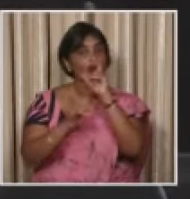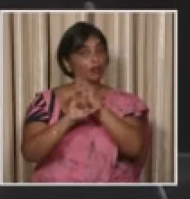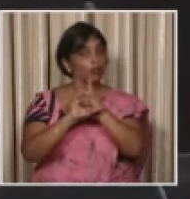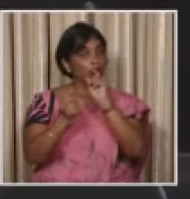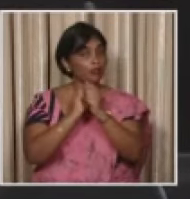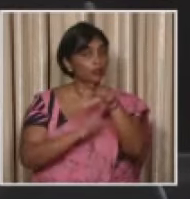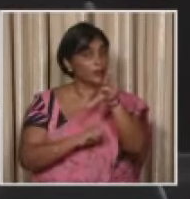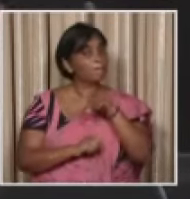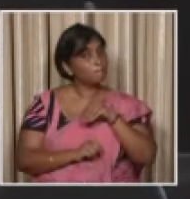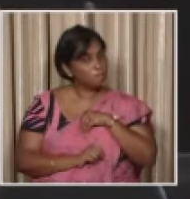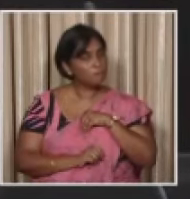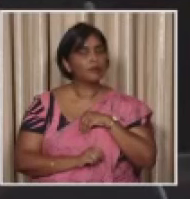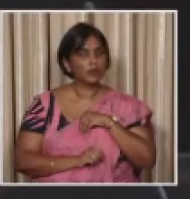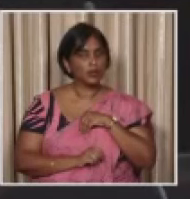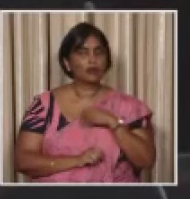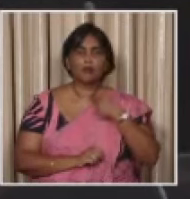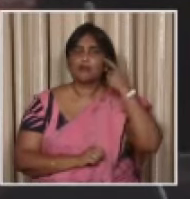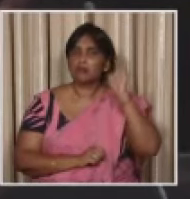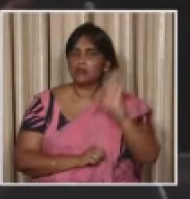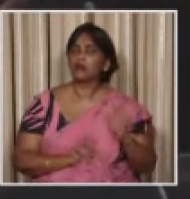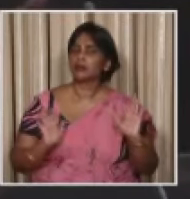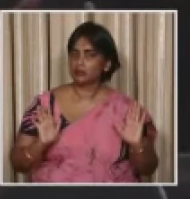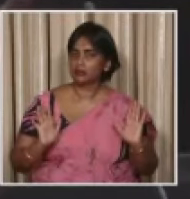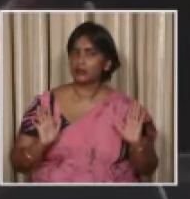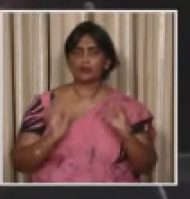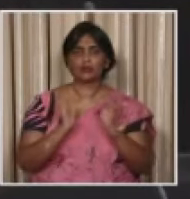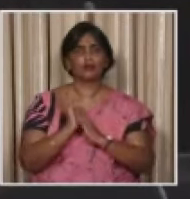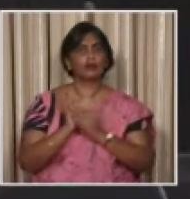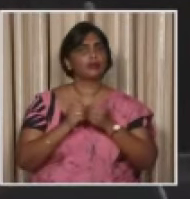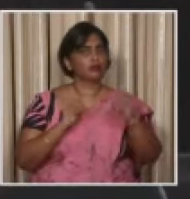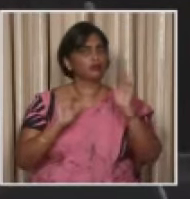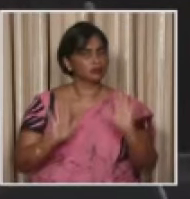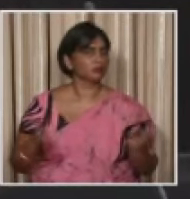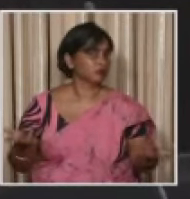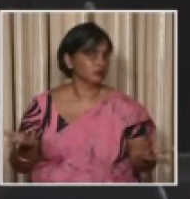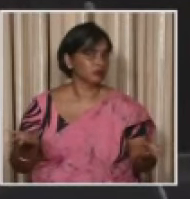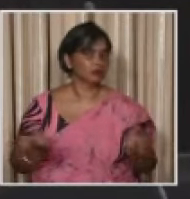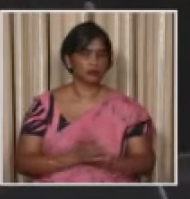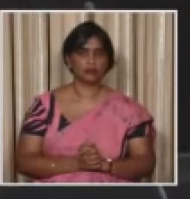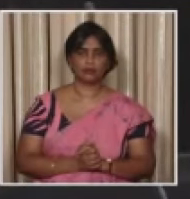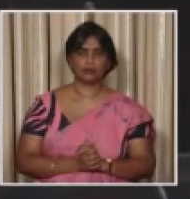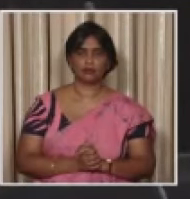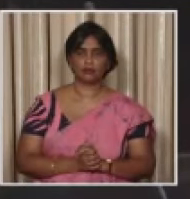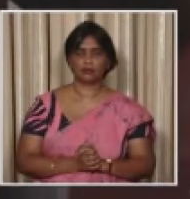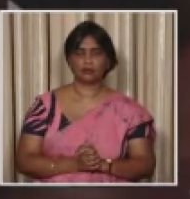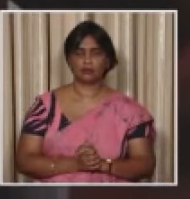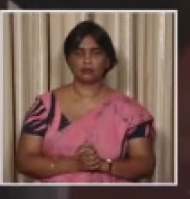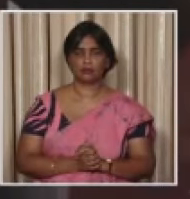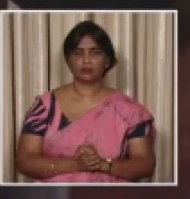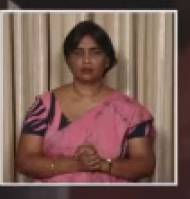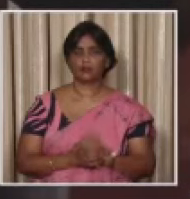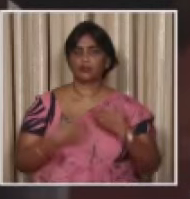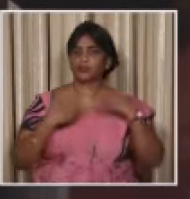සංශෝධන පිළිගන්න කියලා අපි පිළිගනි කියලා බලාපොරොත්තු වෙනවා ඒතර කාර්ක සභාව වෙනකන් ඉමු මොකද වෙන්නේ කියලා බලන්න නායකතුමනි මම